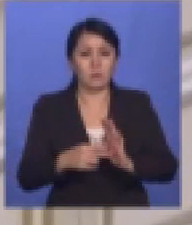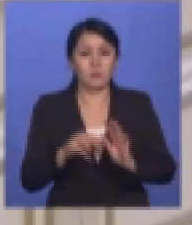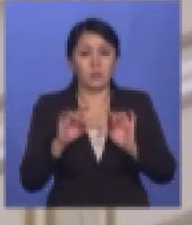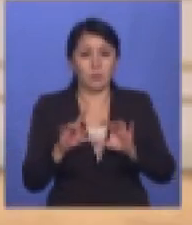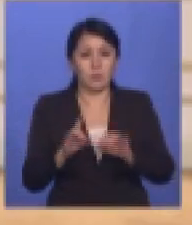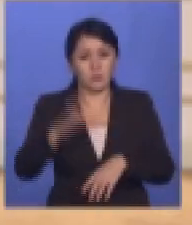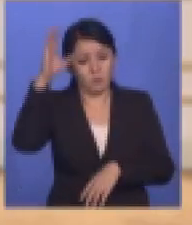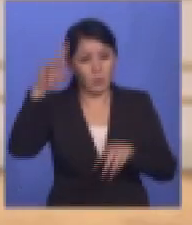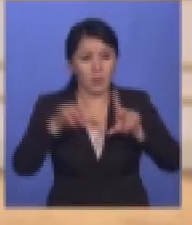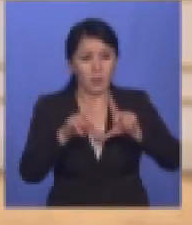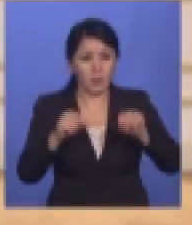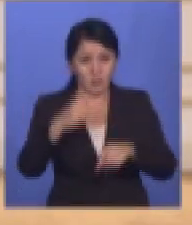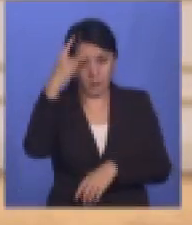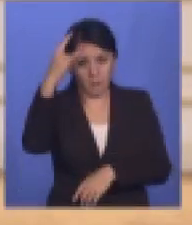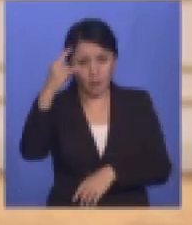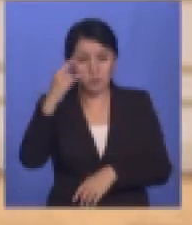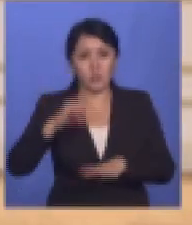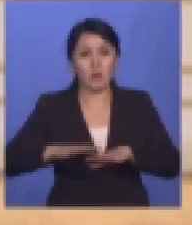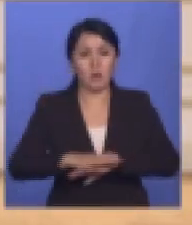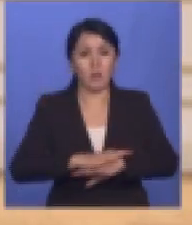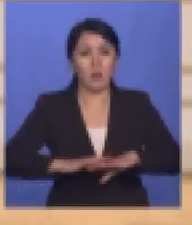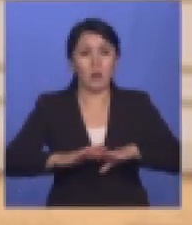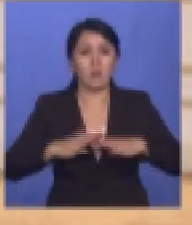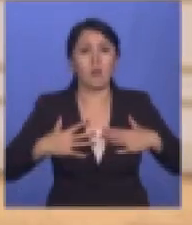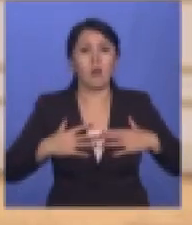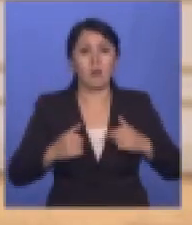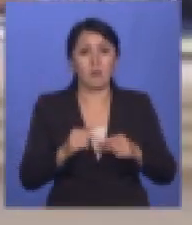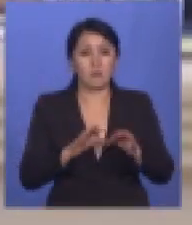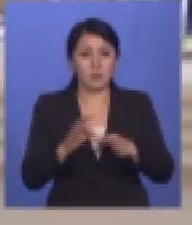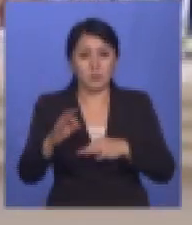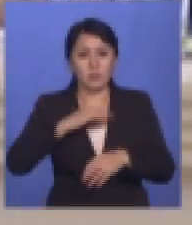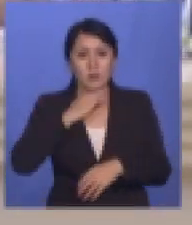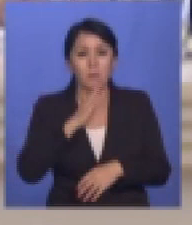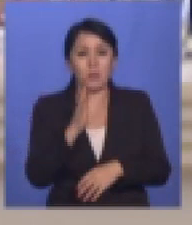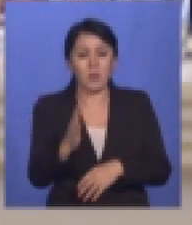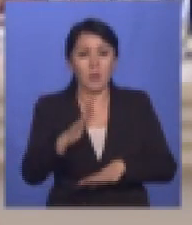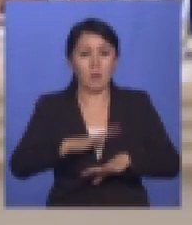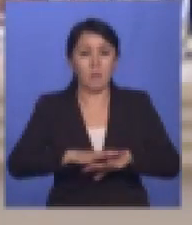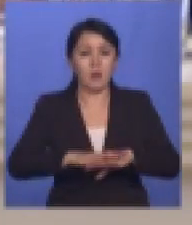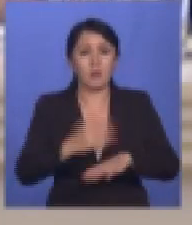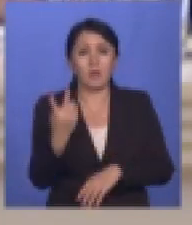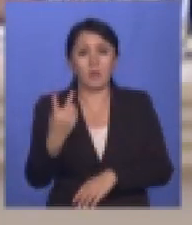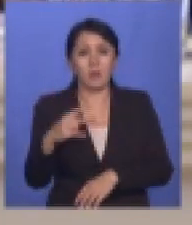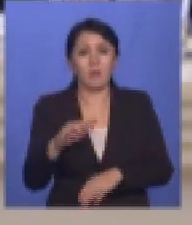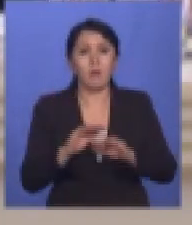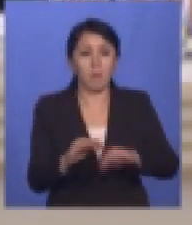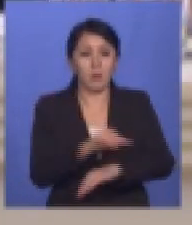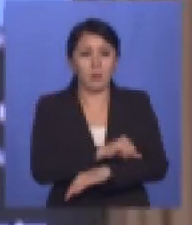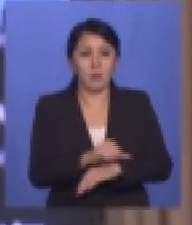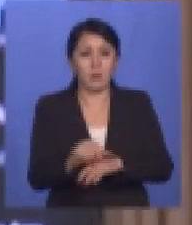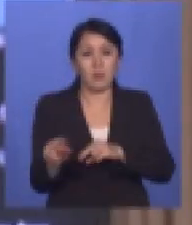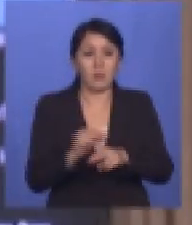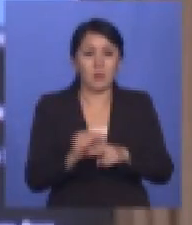бөлісті. Білім беруден бөлек Қазақстан халқына денсаулық сақтау саласында назардан қалдырмайды. Мәселен, қор есебінен 20 бала шетелде ем-дом